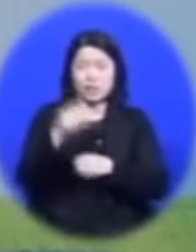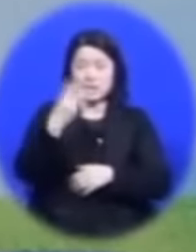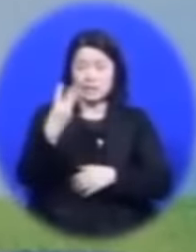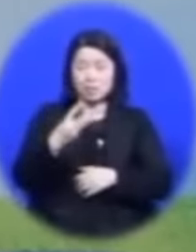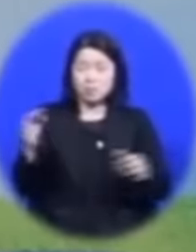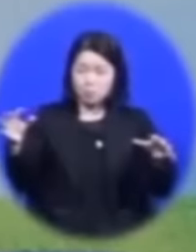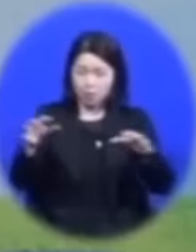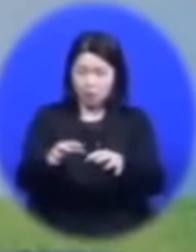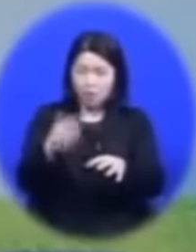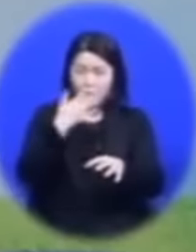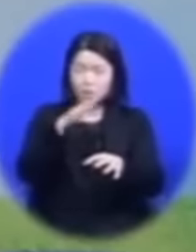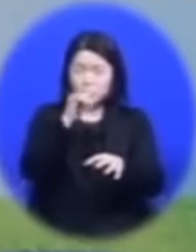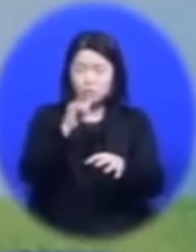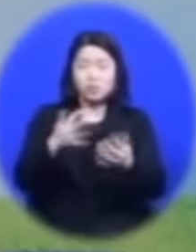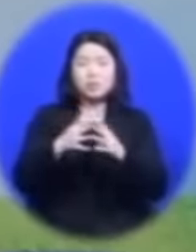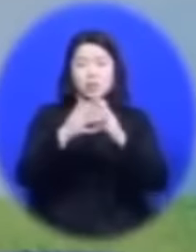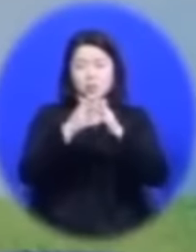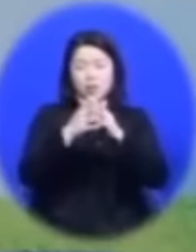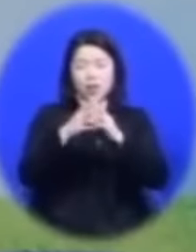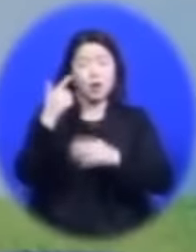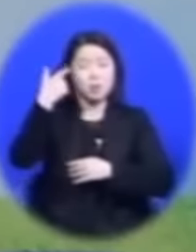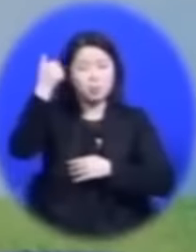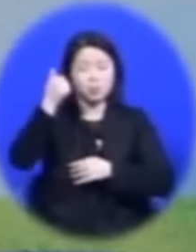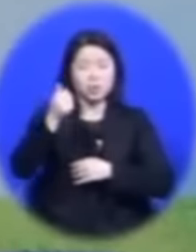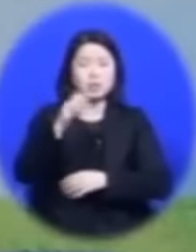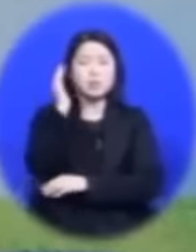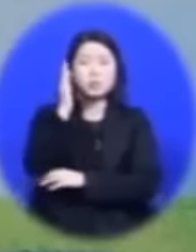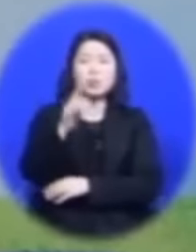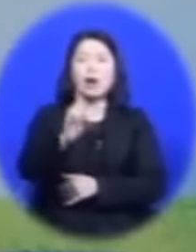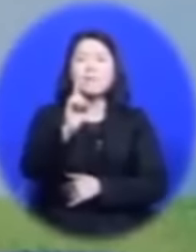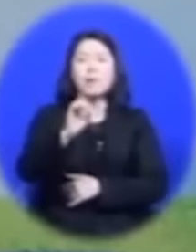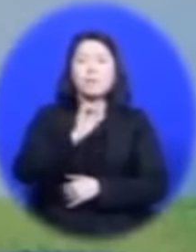3,000명 들어가는 예배당. 목사님 한 번 설교하게 하자고.